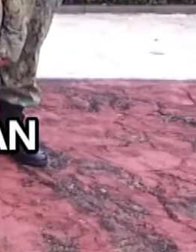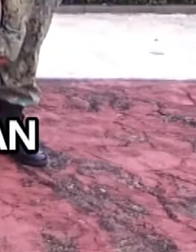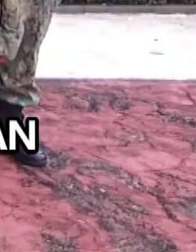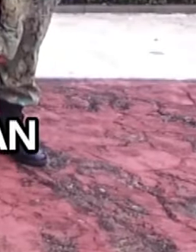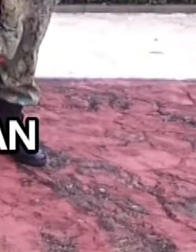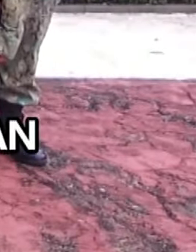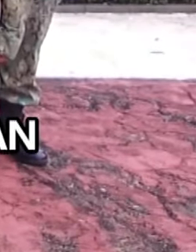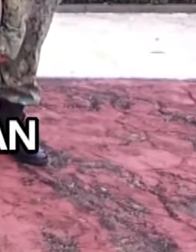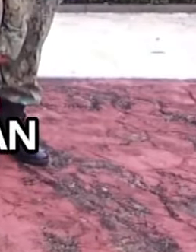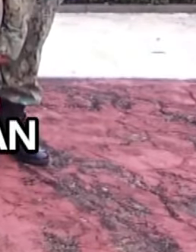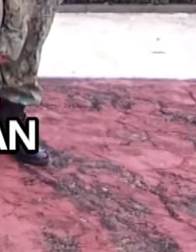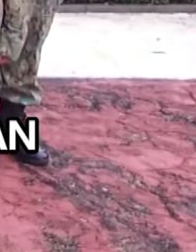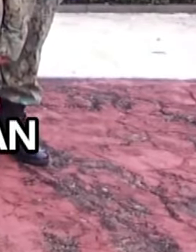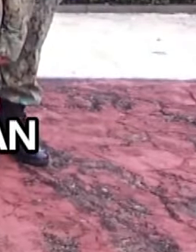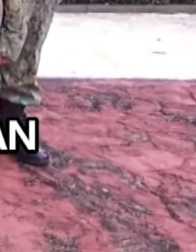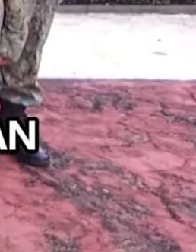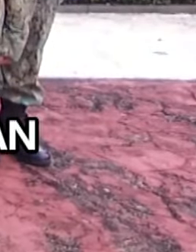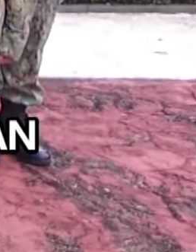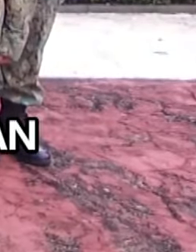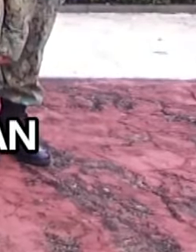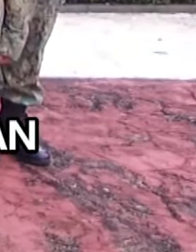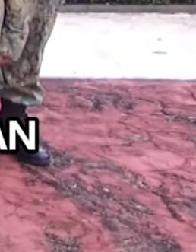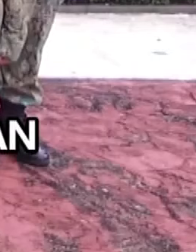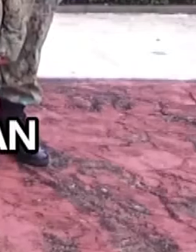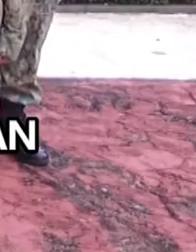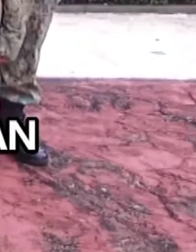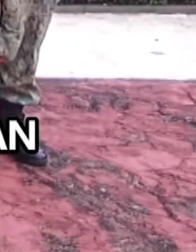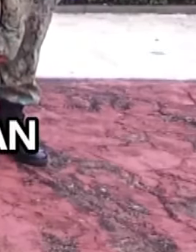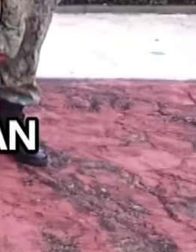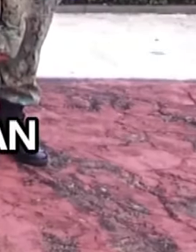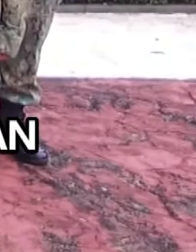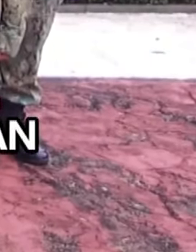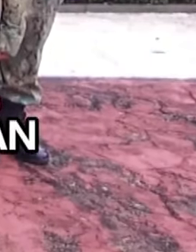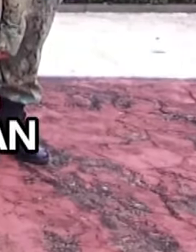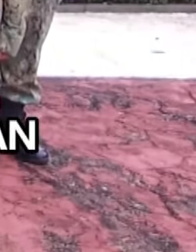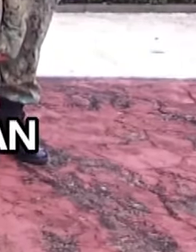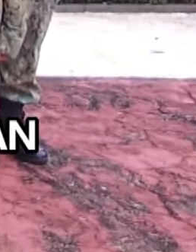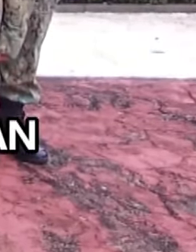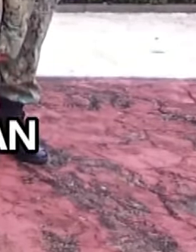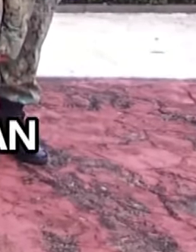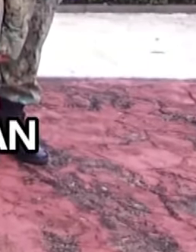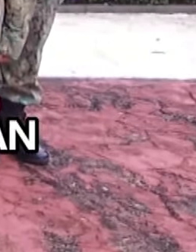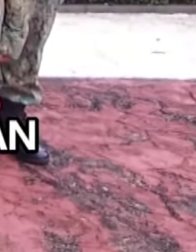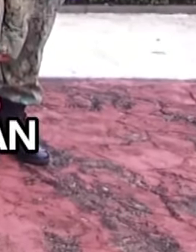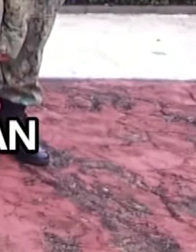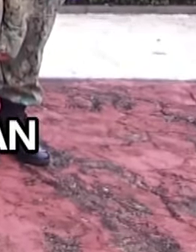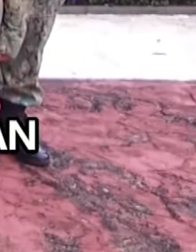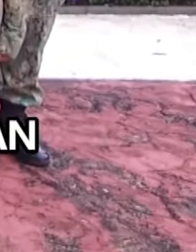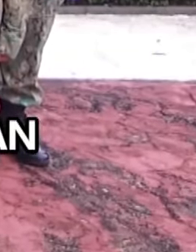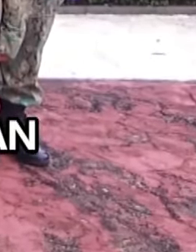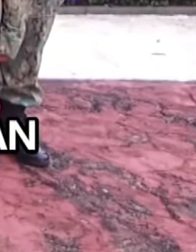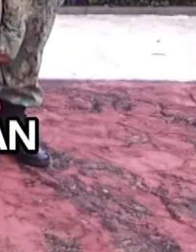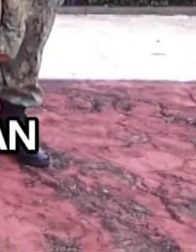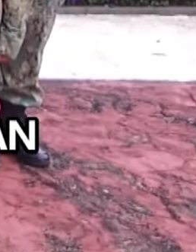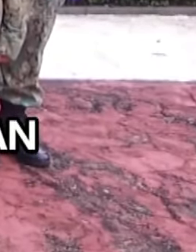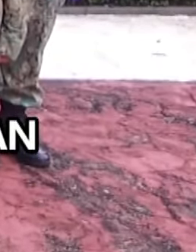Selamat Hari Keputeraan ke hadapan Majlis Kebawah Duli Yang Maha Mulia. Semoga Kebawah Duli Yang Maha Mulia